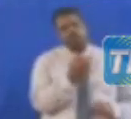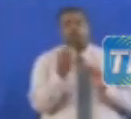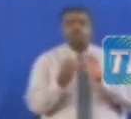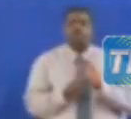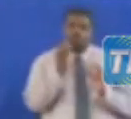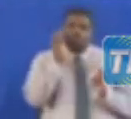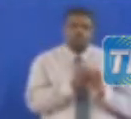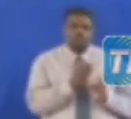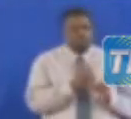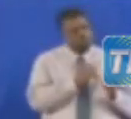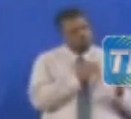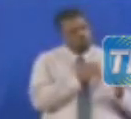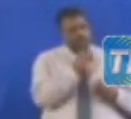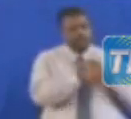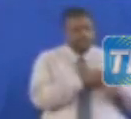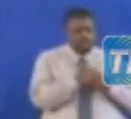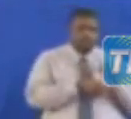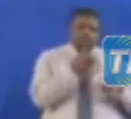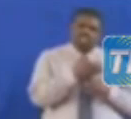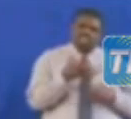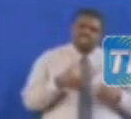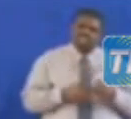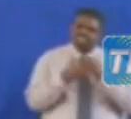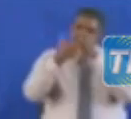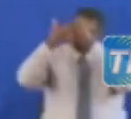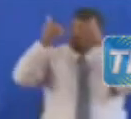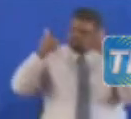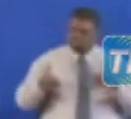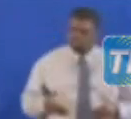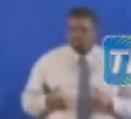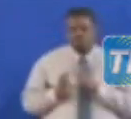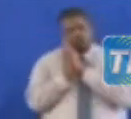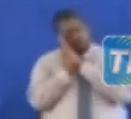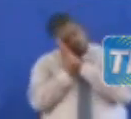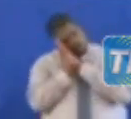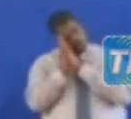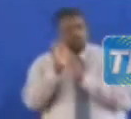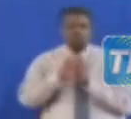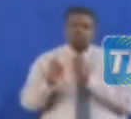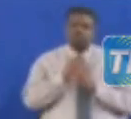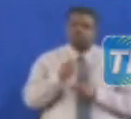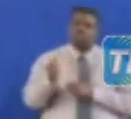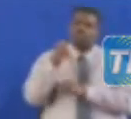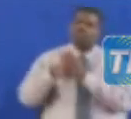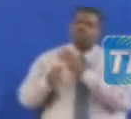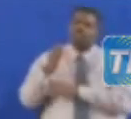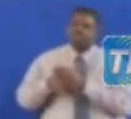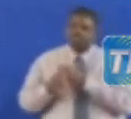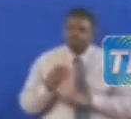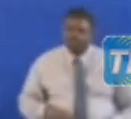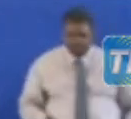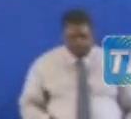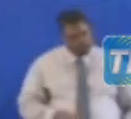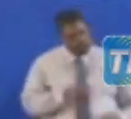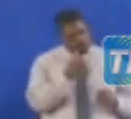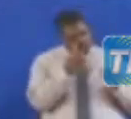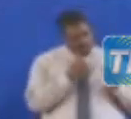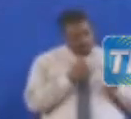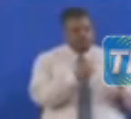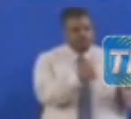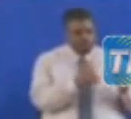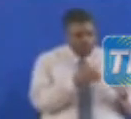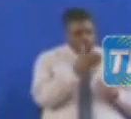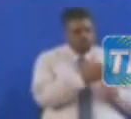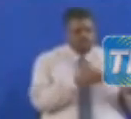2.58 kwa ajili ya kuendelea na ujenzi wa uzio wa mabweni ya wanafunzi wenye mahitaji maalum, kujenga vyumba vya madarasa